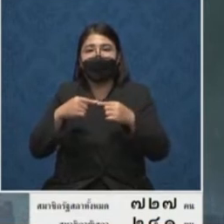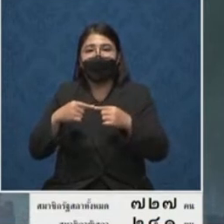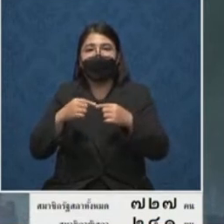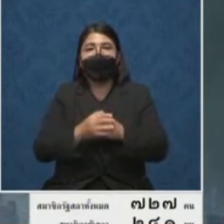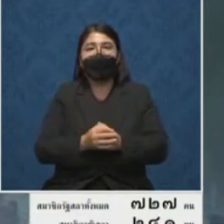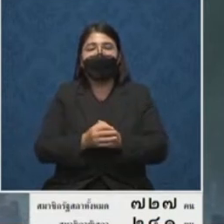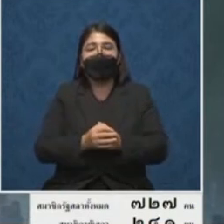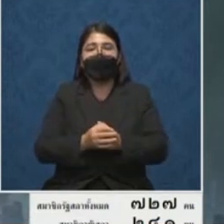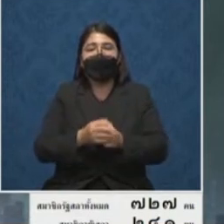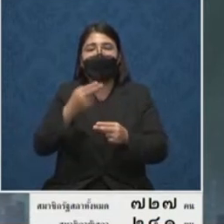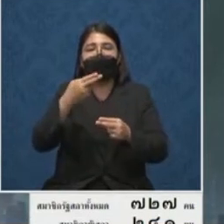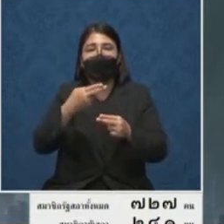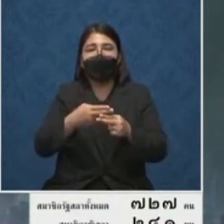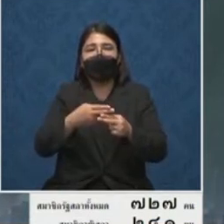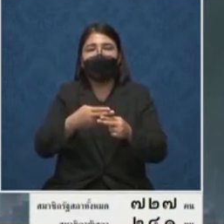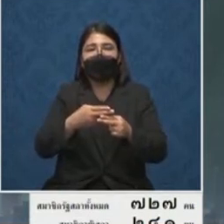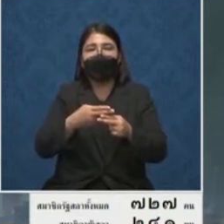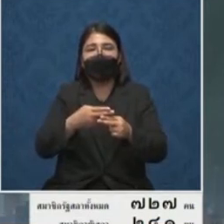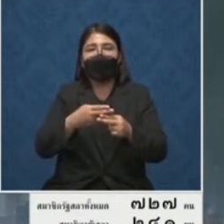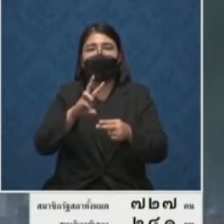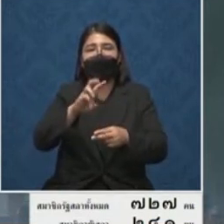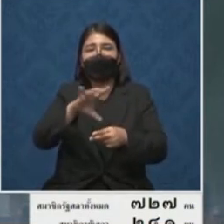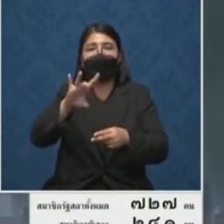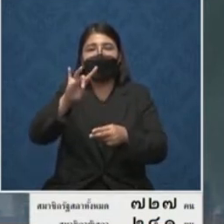การ4รับหลักการ